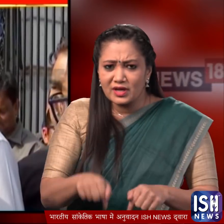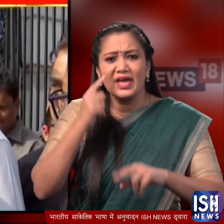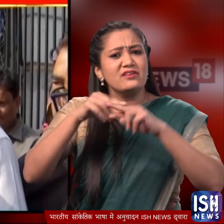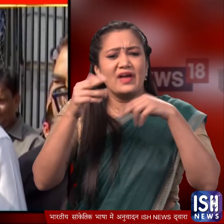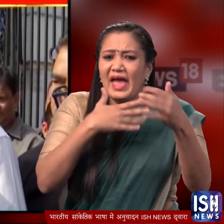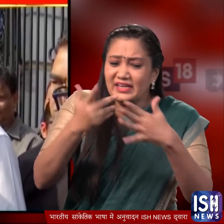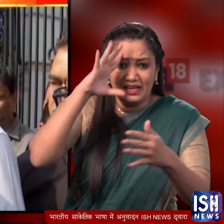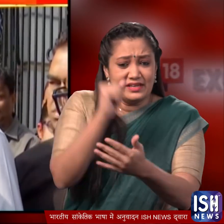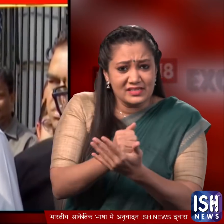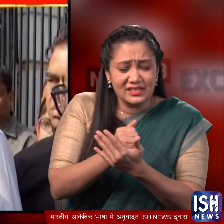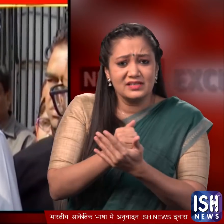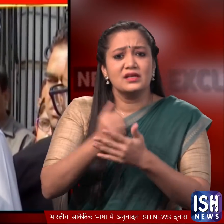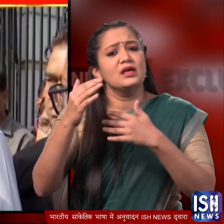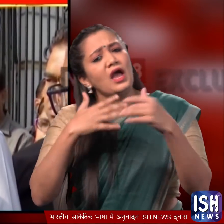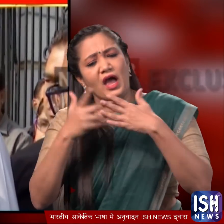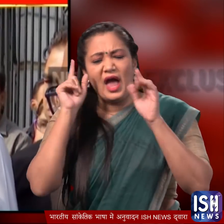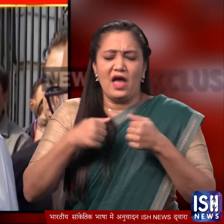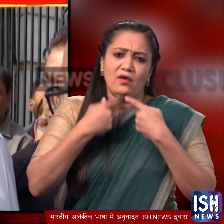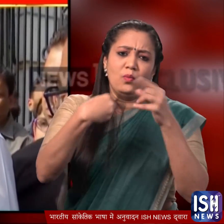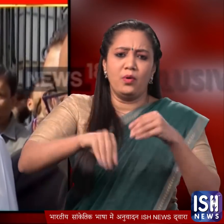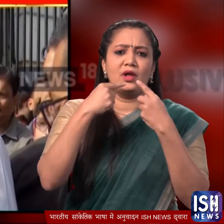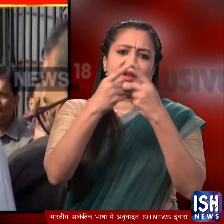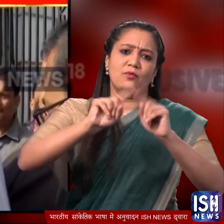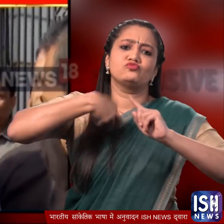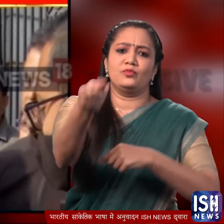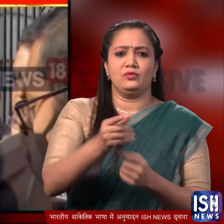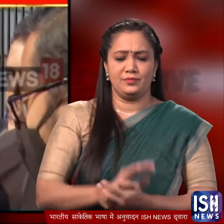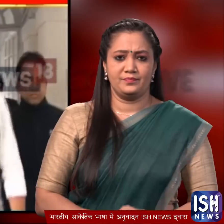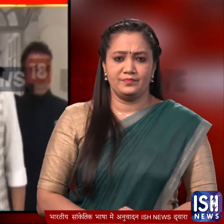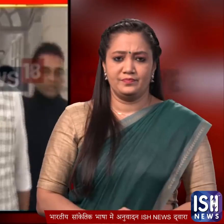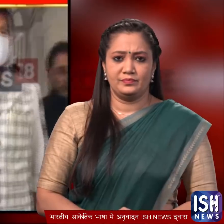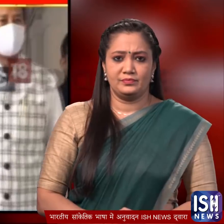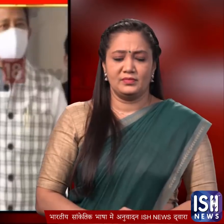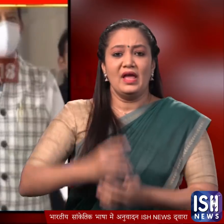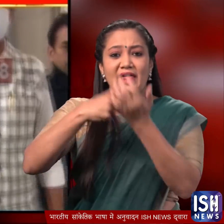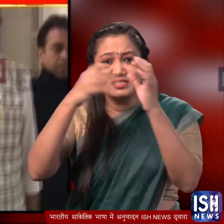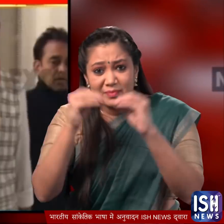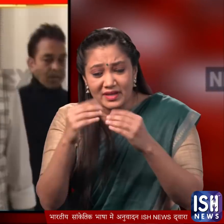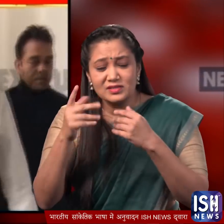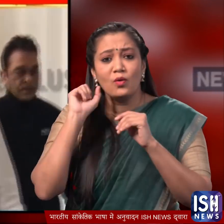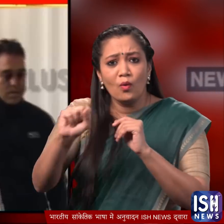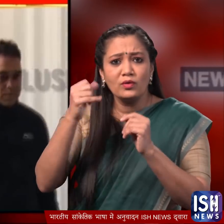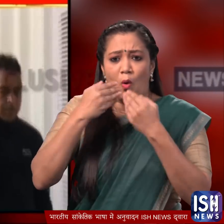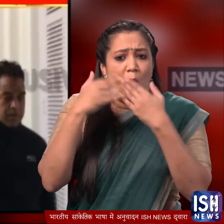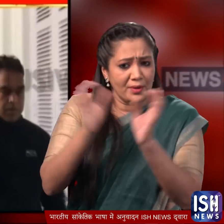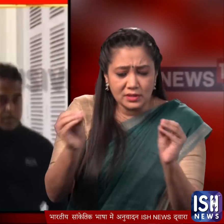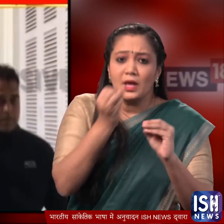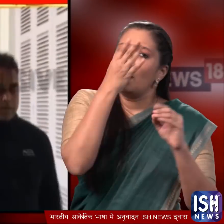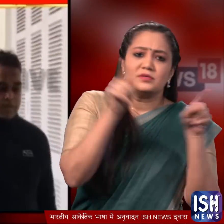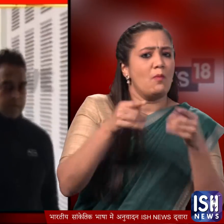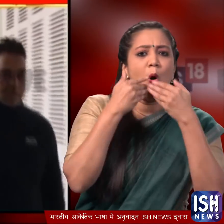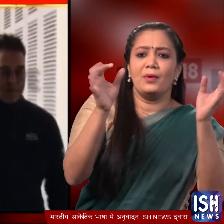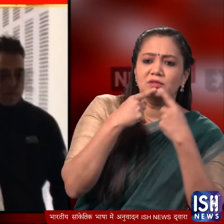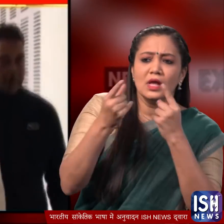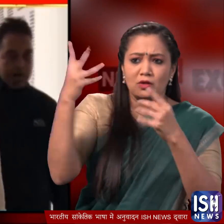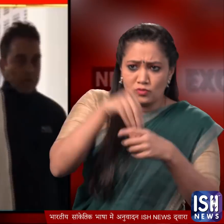if I take any decision, मैंने कुछ अगर सिद्धांत लेते हैं, that I will inform you tomorrow. इस बारे में न राजीव बनर्जी ने अपने पत्ते खोले और न ही बीजेपी